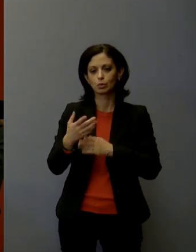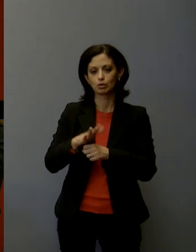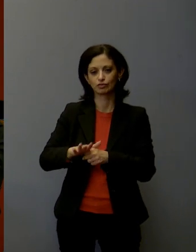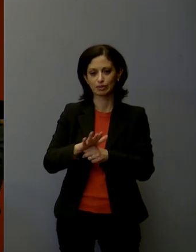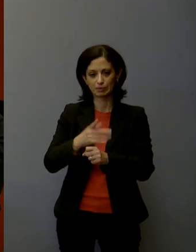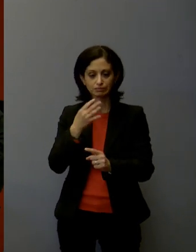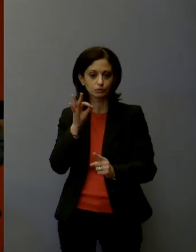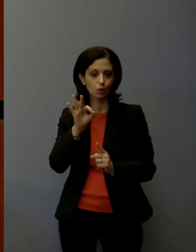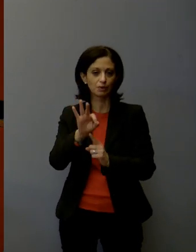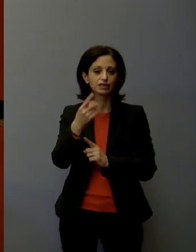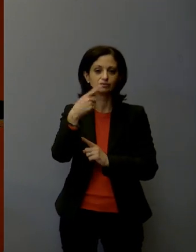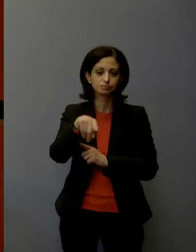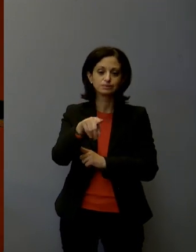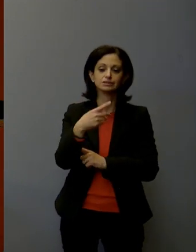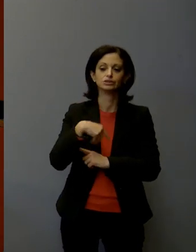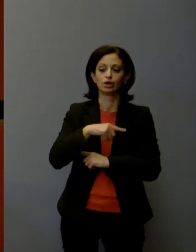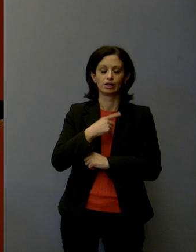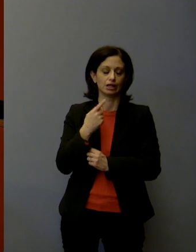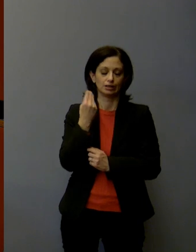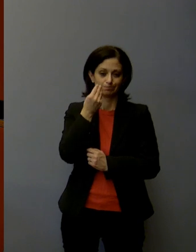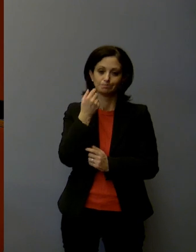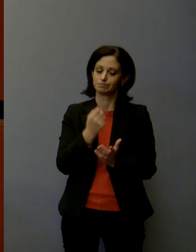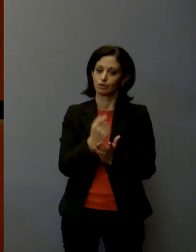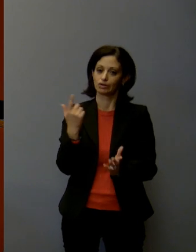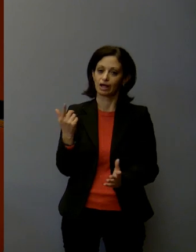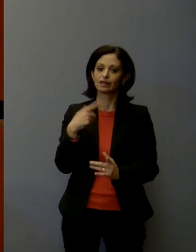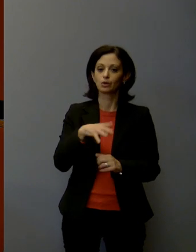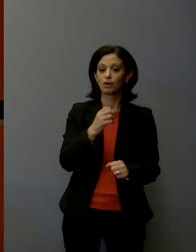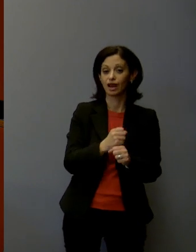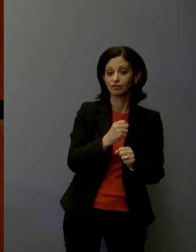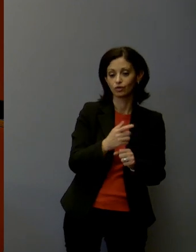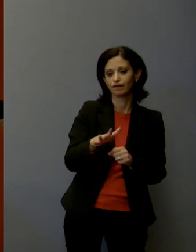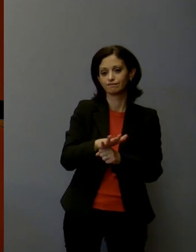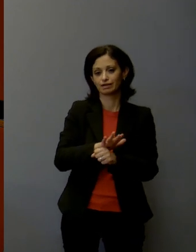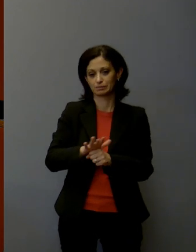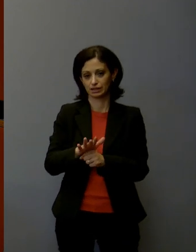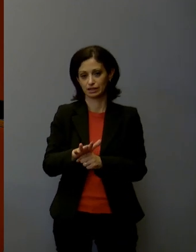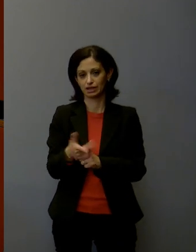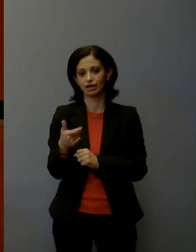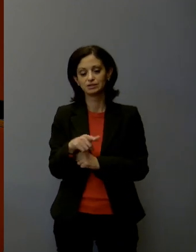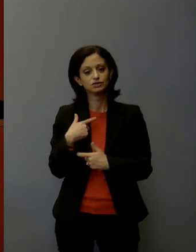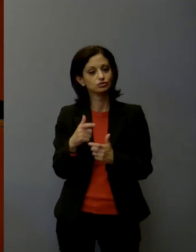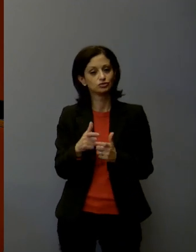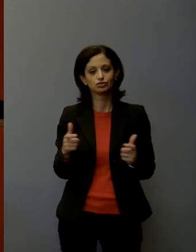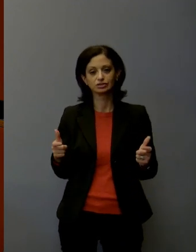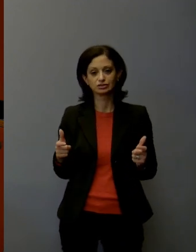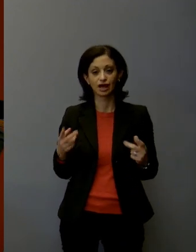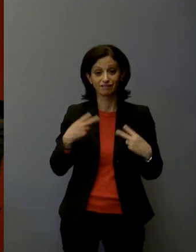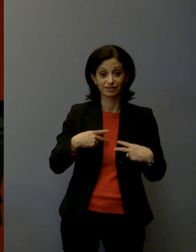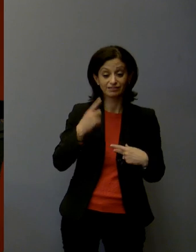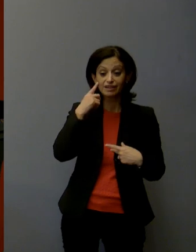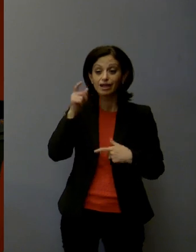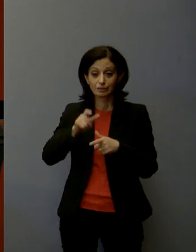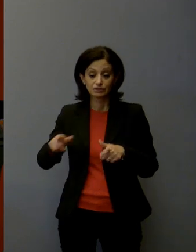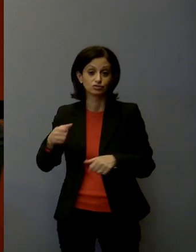con un obiettivo che riteniamo fondamentale quello lavoro e della famiglia perché comunque la città vive se c'è gente che lavora